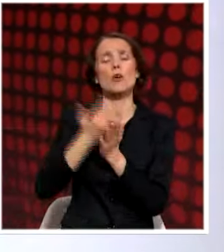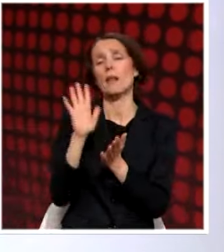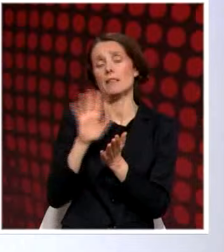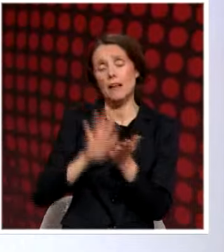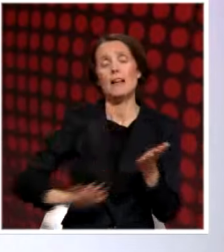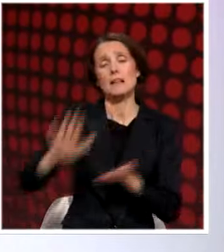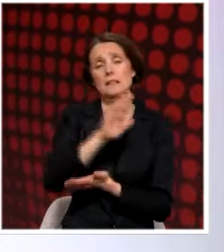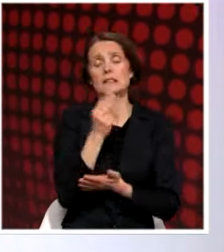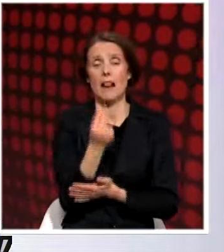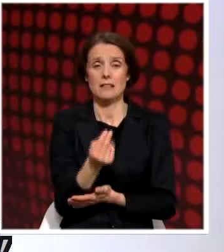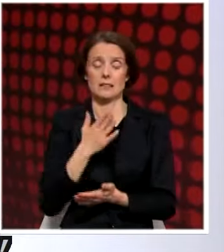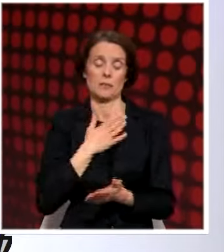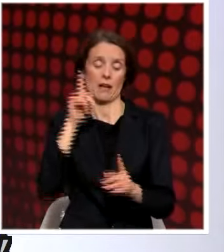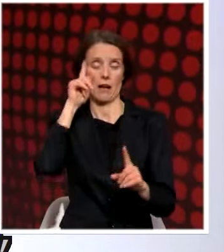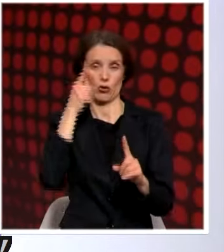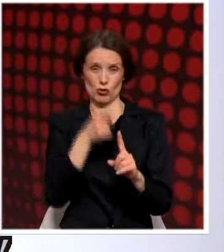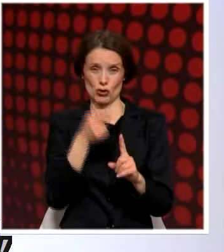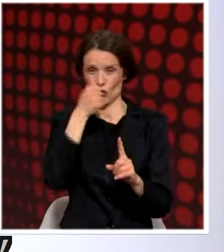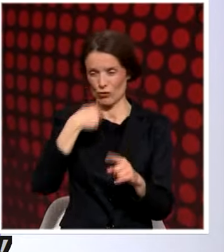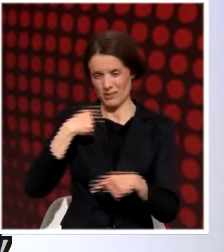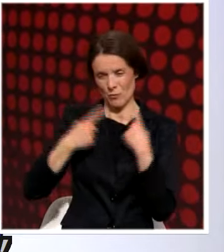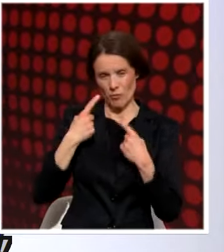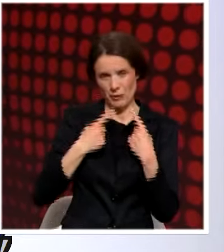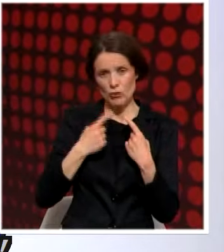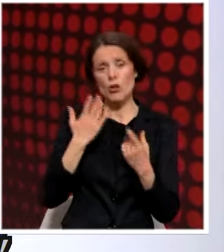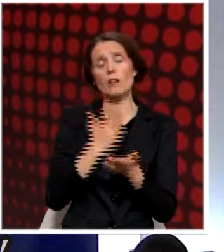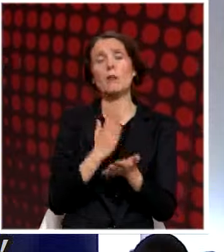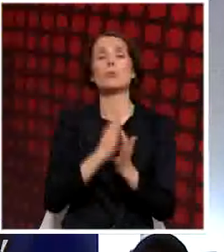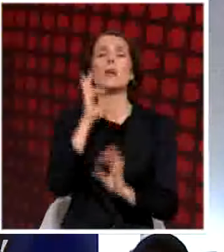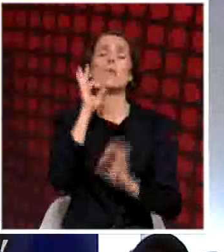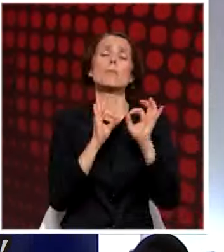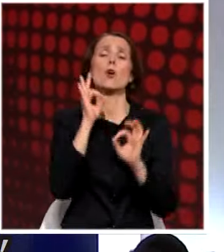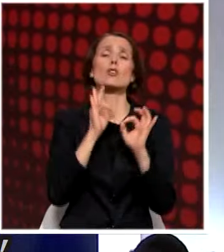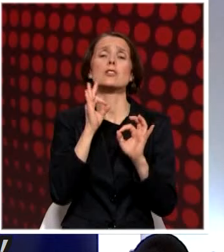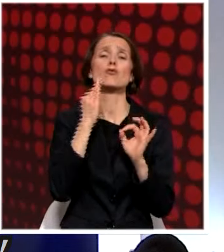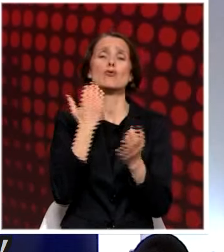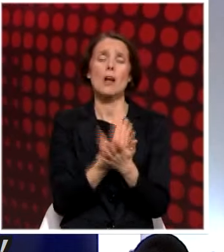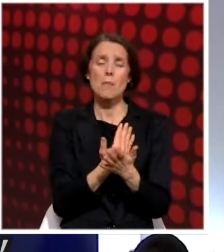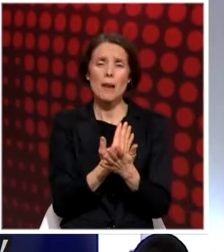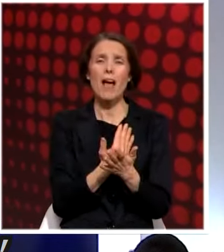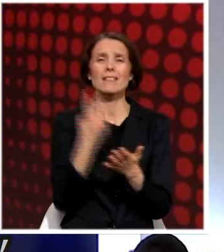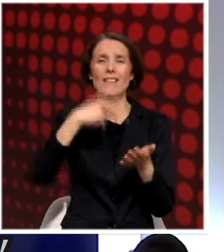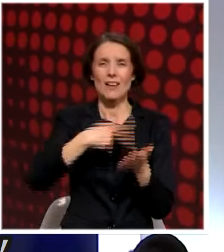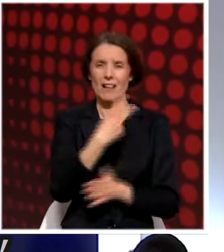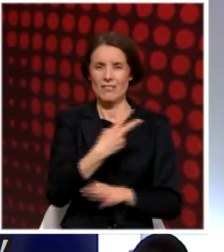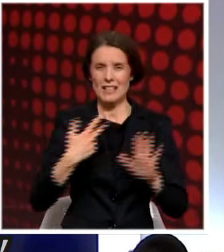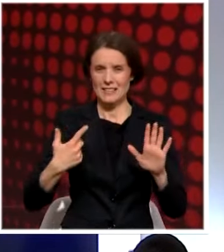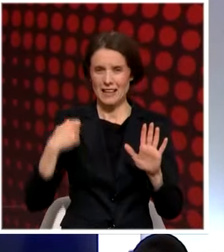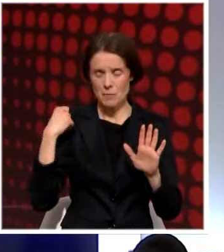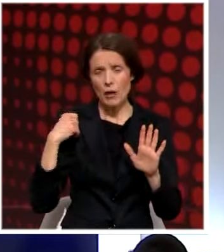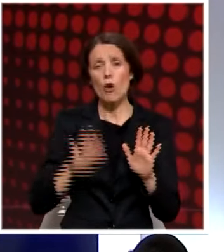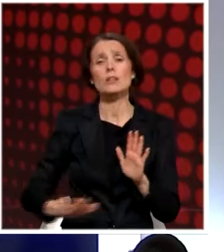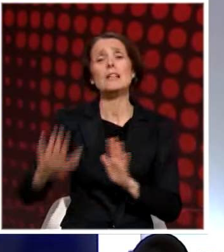sve ovo o čemu sam govorio dostignemo prosečnu platu u decembru 2027. godine za Republiku